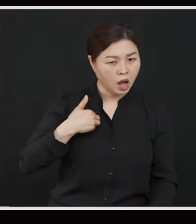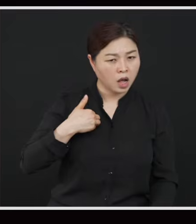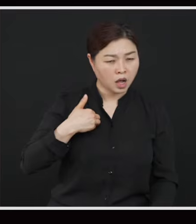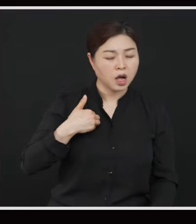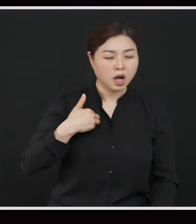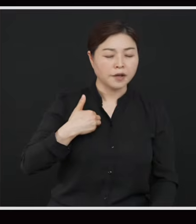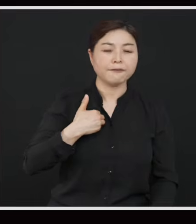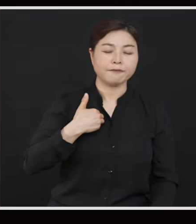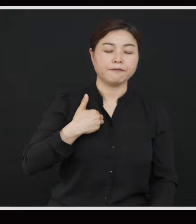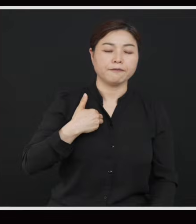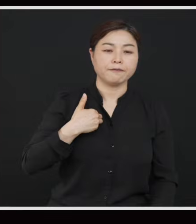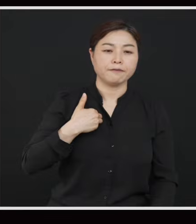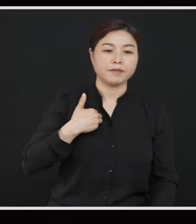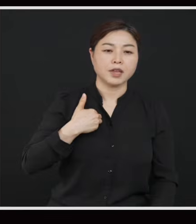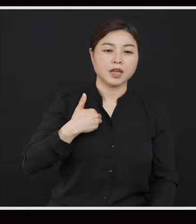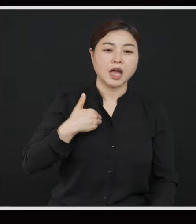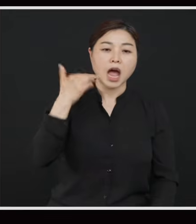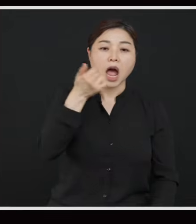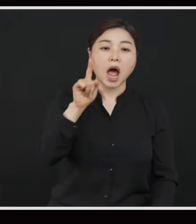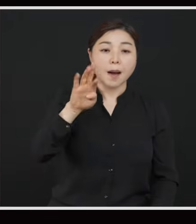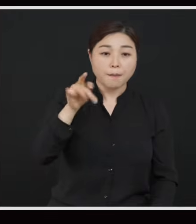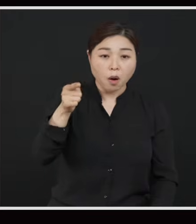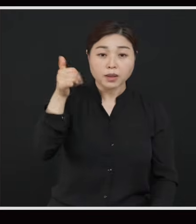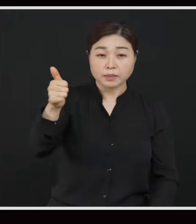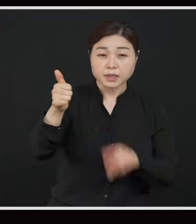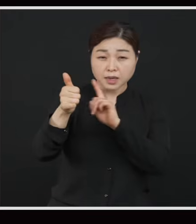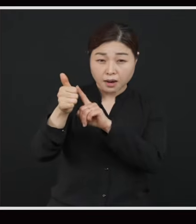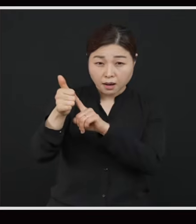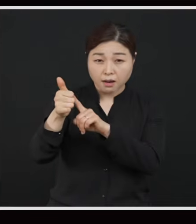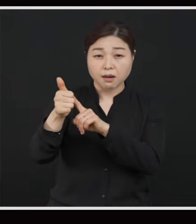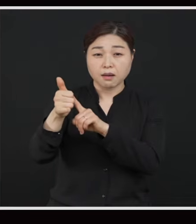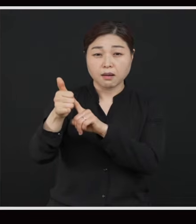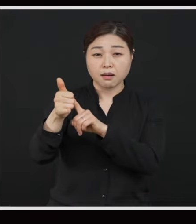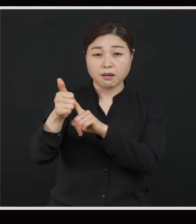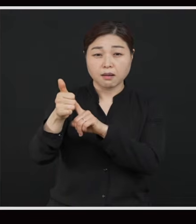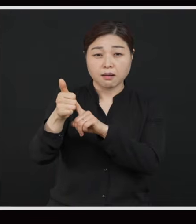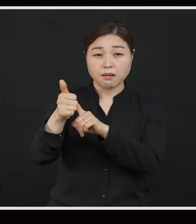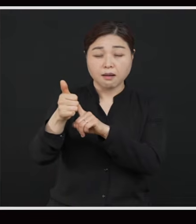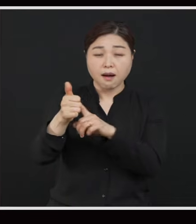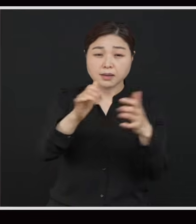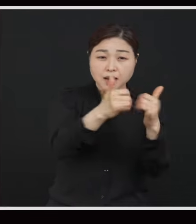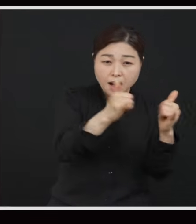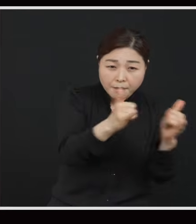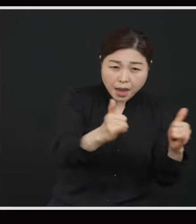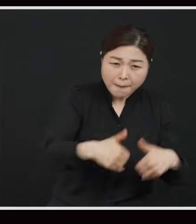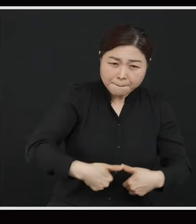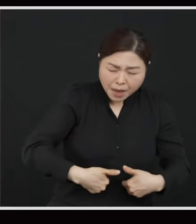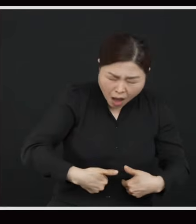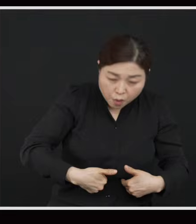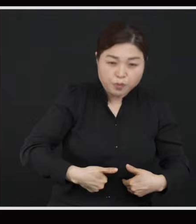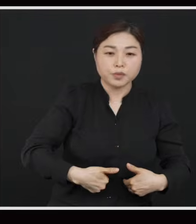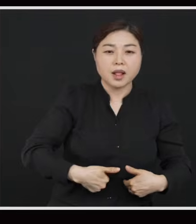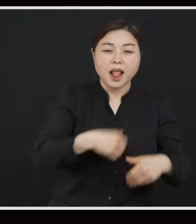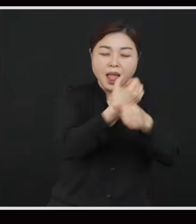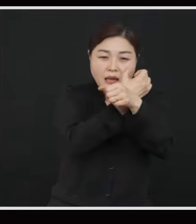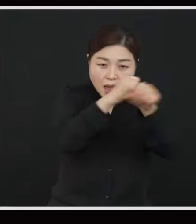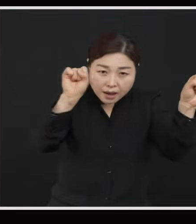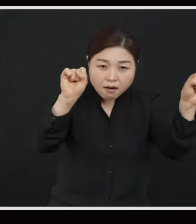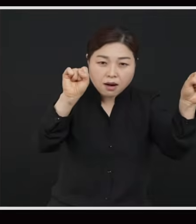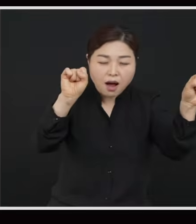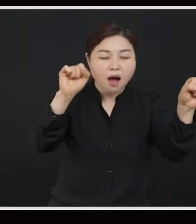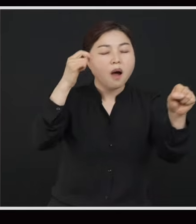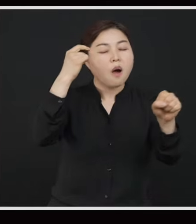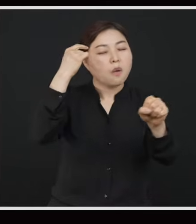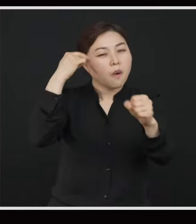모르겠는데 그 프리츠 하버가 인류를 굶주림에서 해방시킨 훌륭한